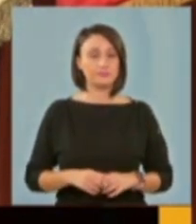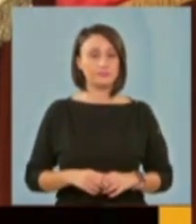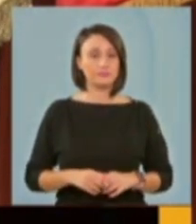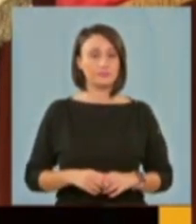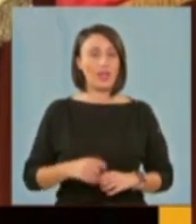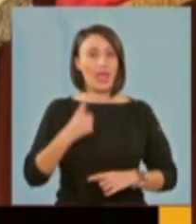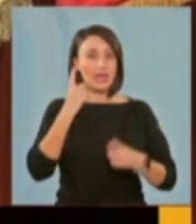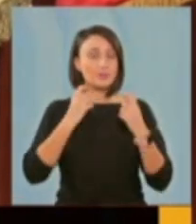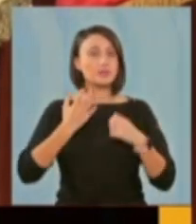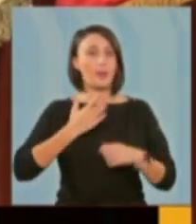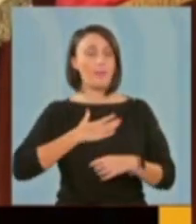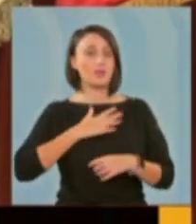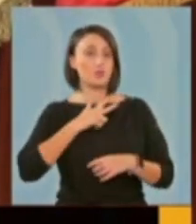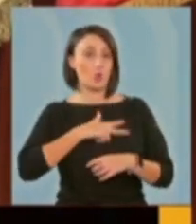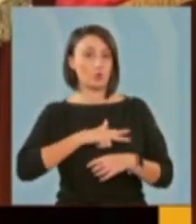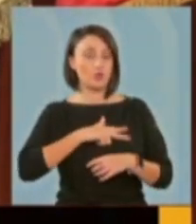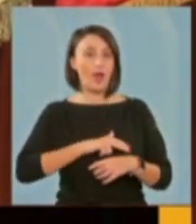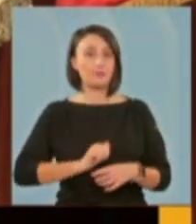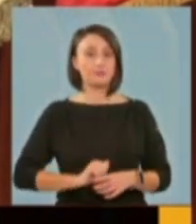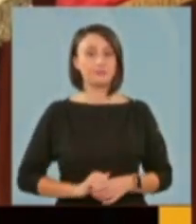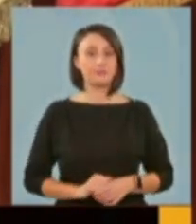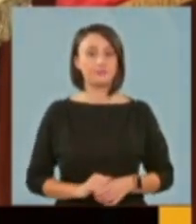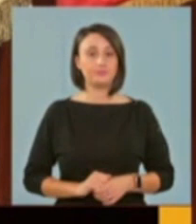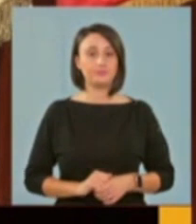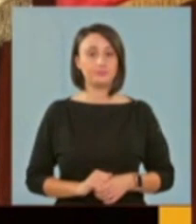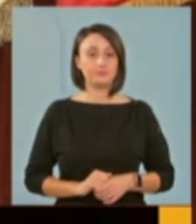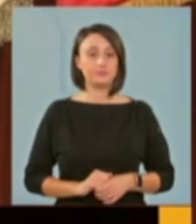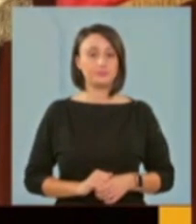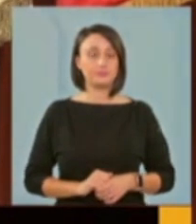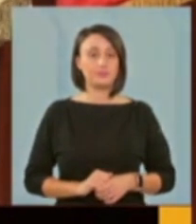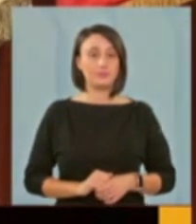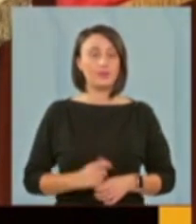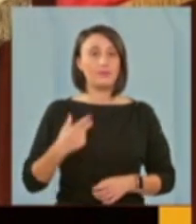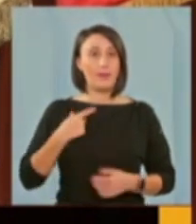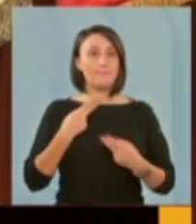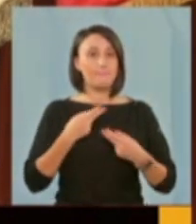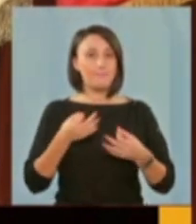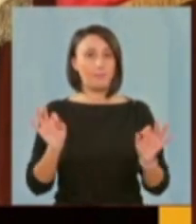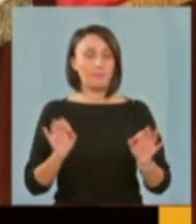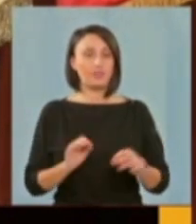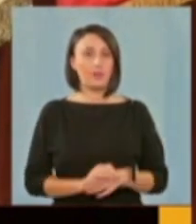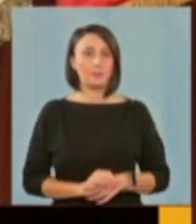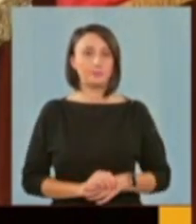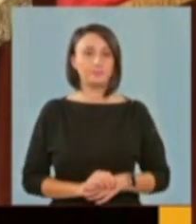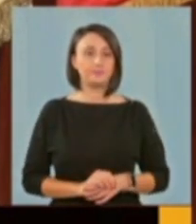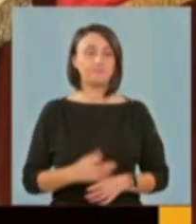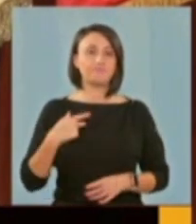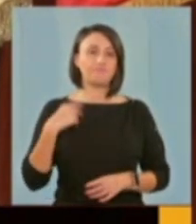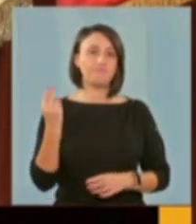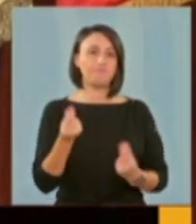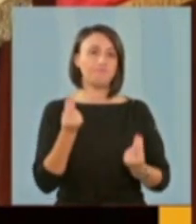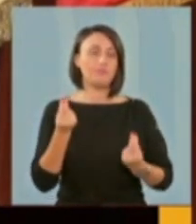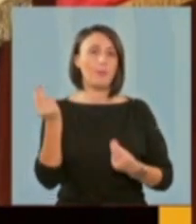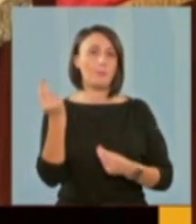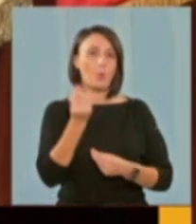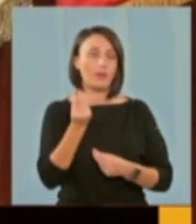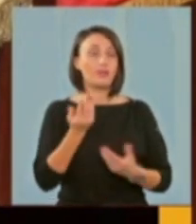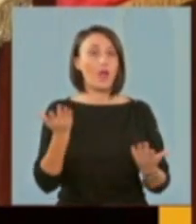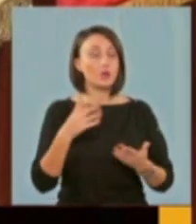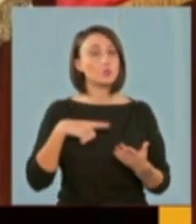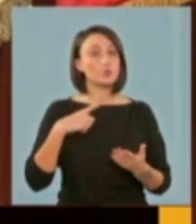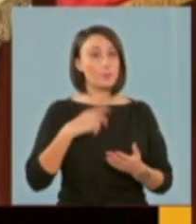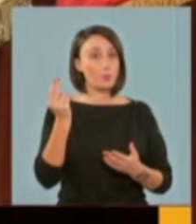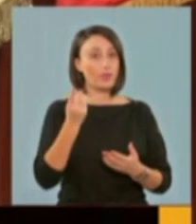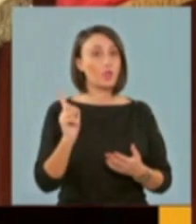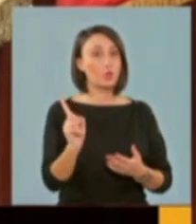experiența mea de sociolog îmi va permite să vin cu câteva proiecte care sunt și